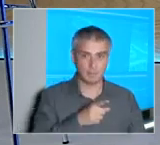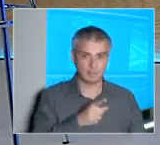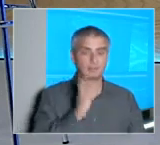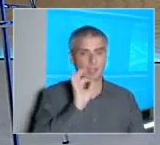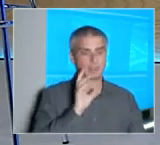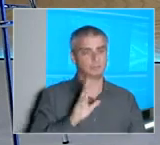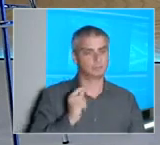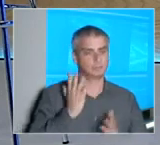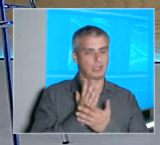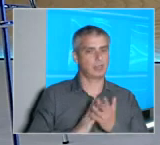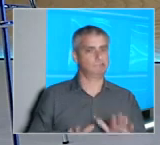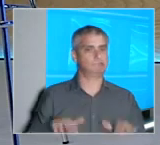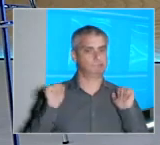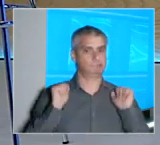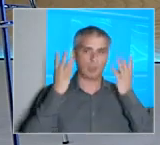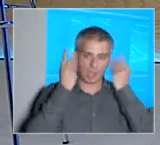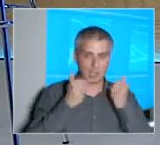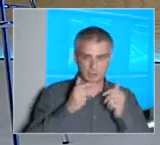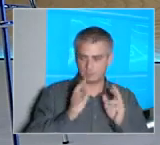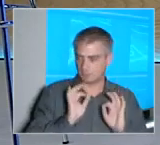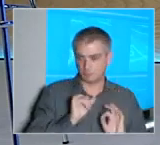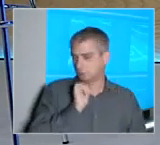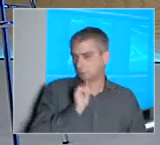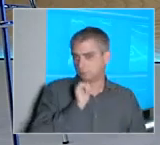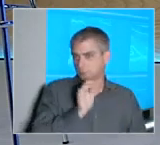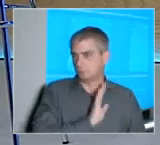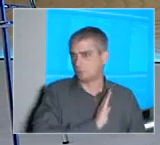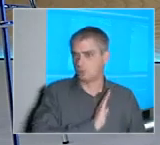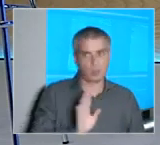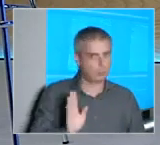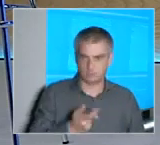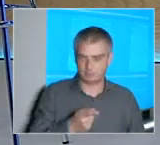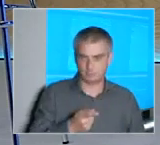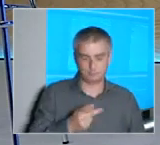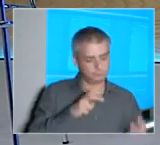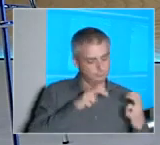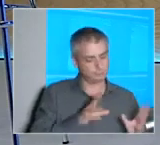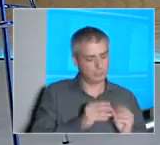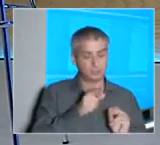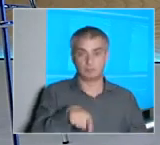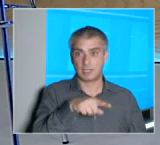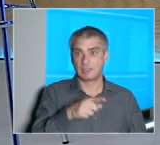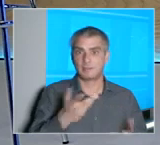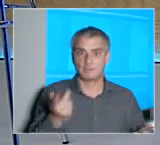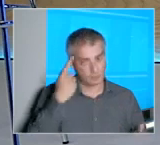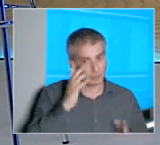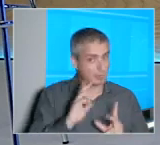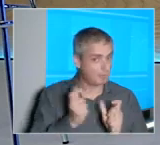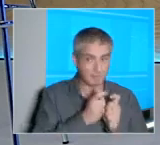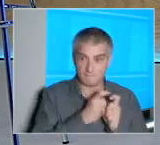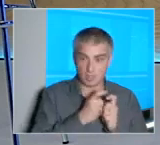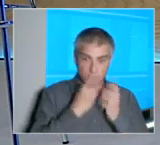יש סלידה מאוד גדולה של החרדים עד כדי סירוב מוחלט מלשבת איתכם. ואתה יודע שבלי